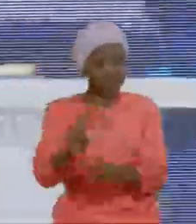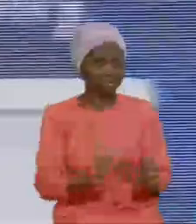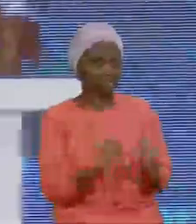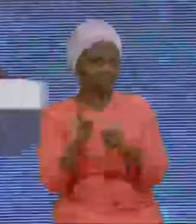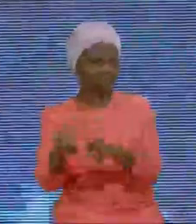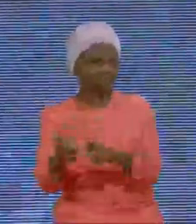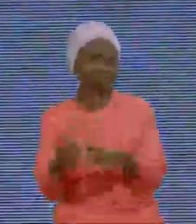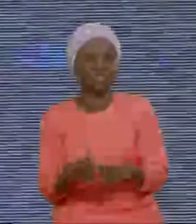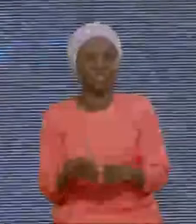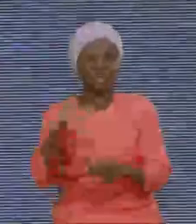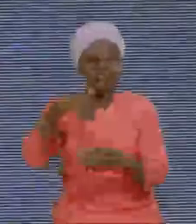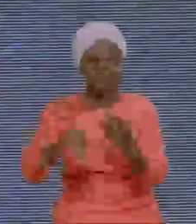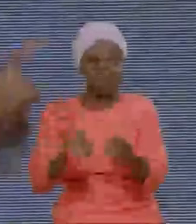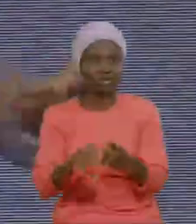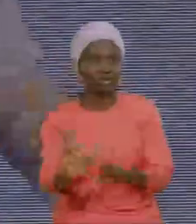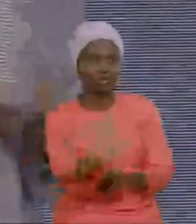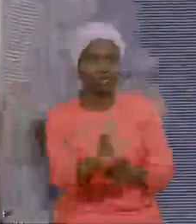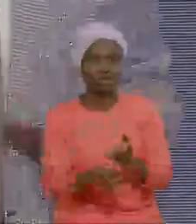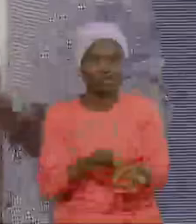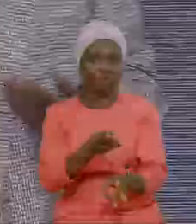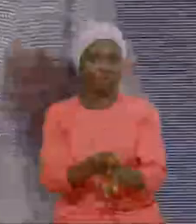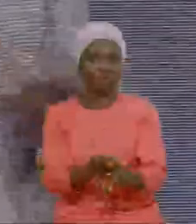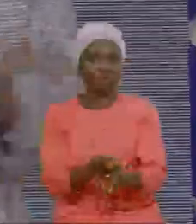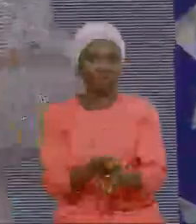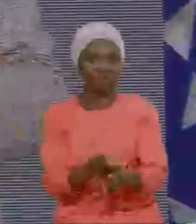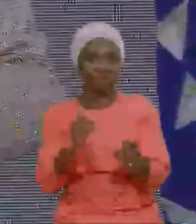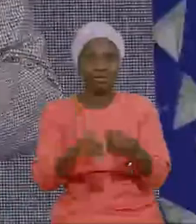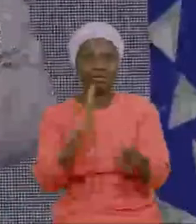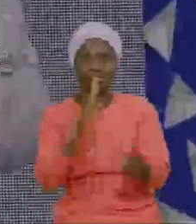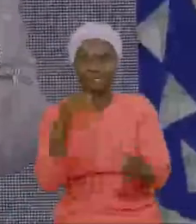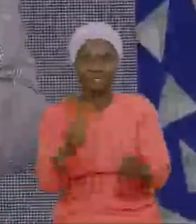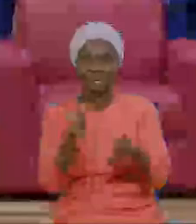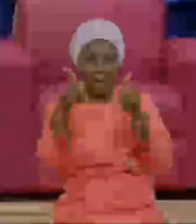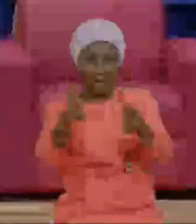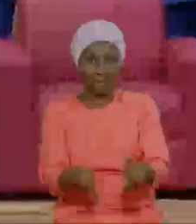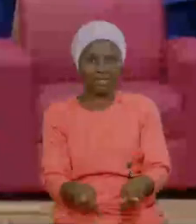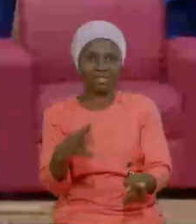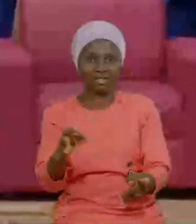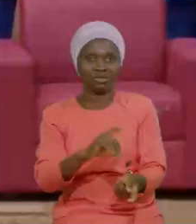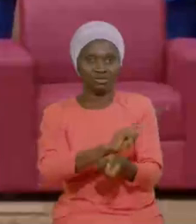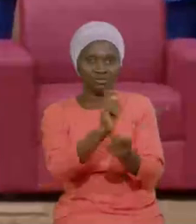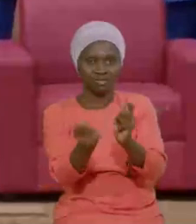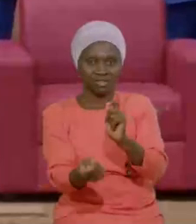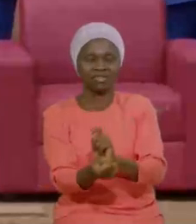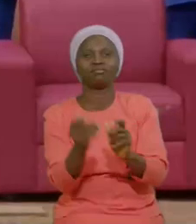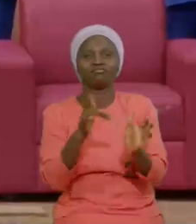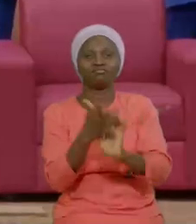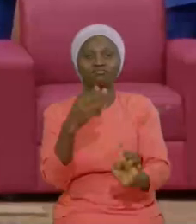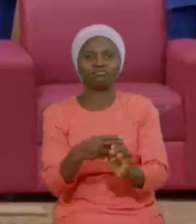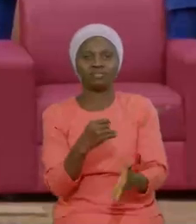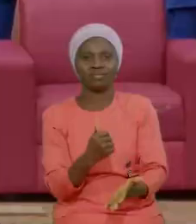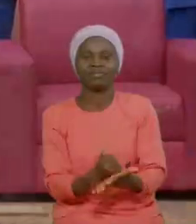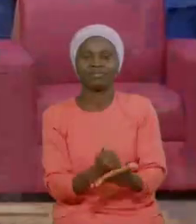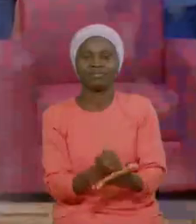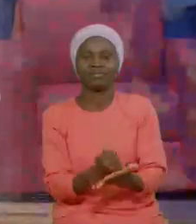t'envoyer into your world. Dans le monde. To be an agent of change. Pour que tu sois un agent de changement.